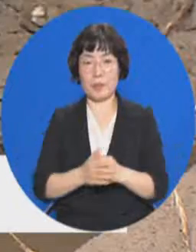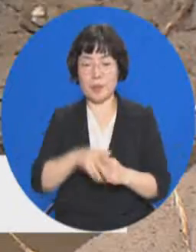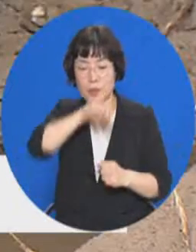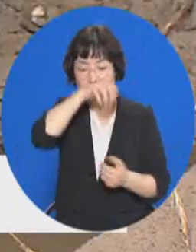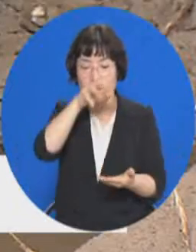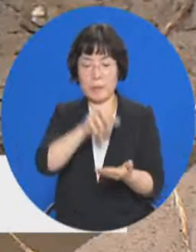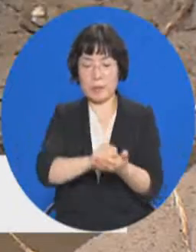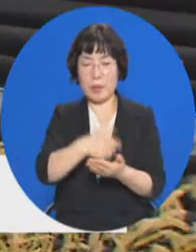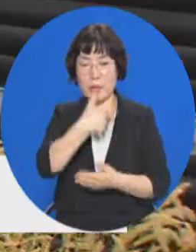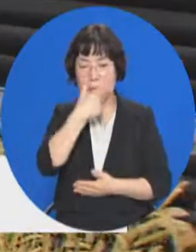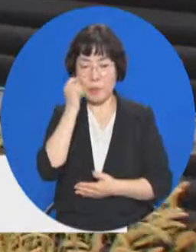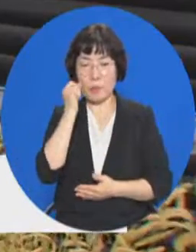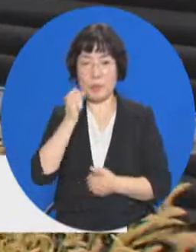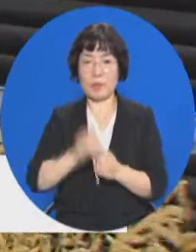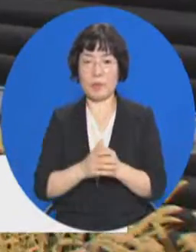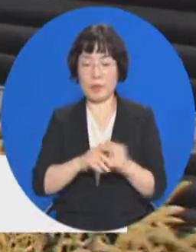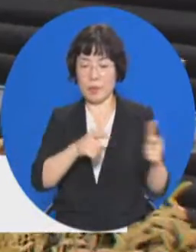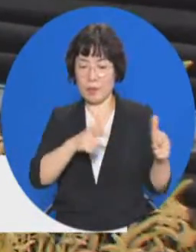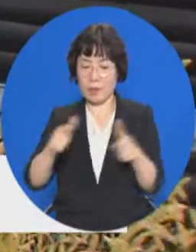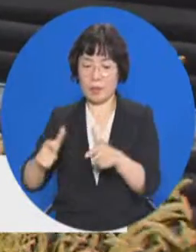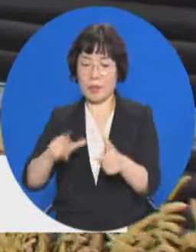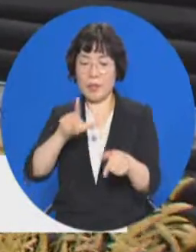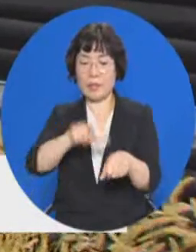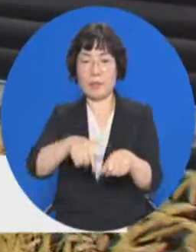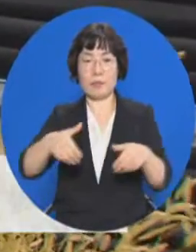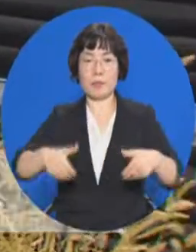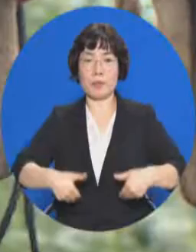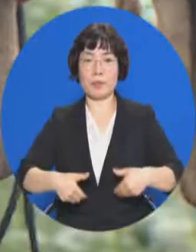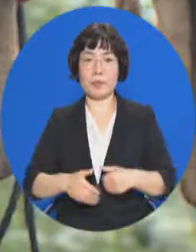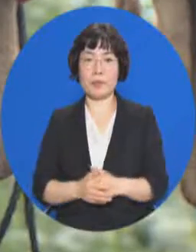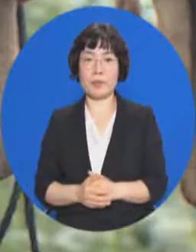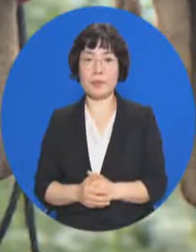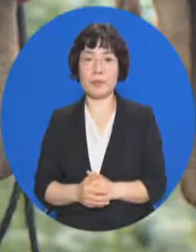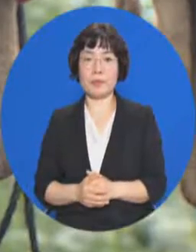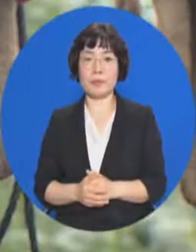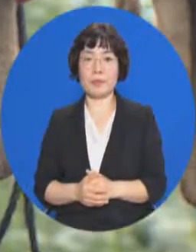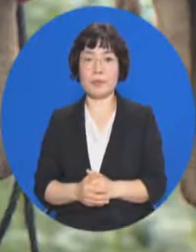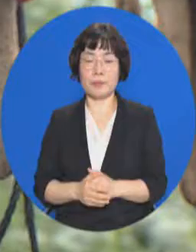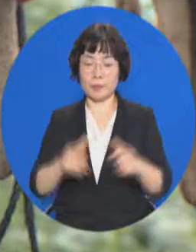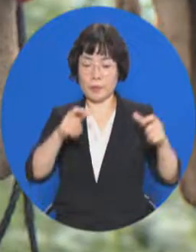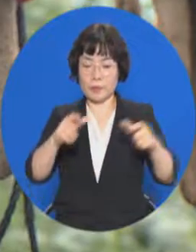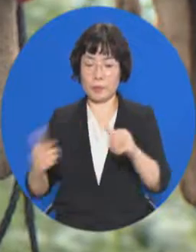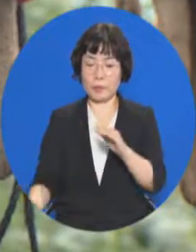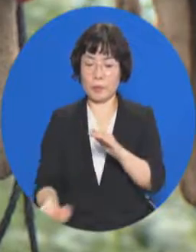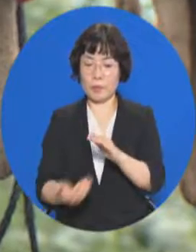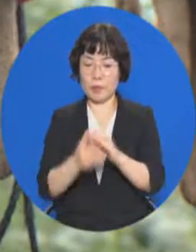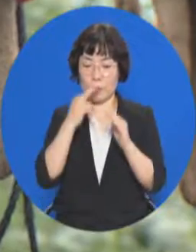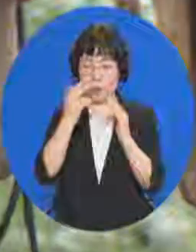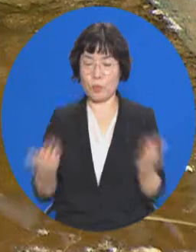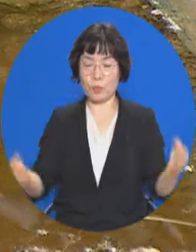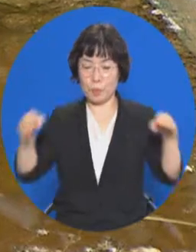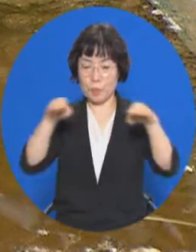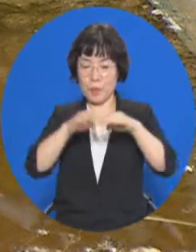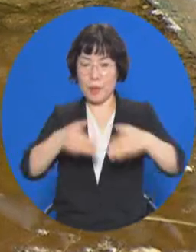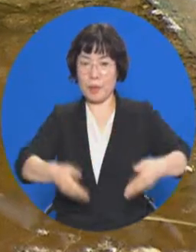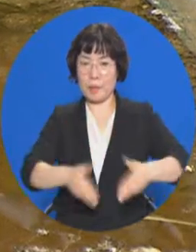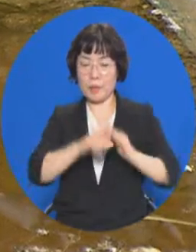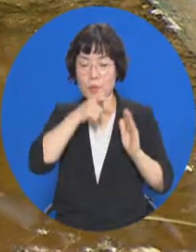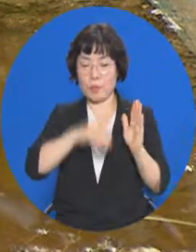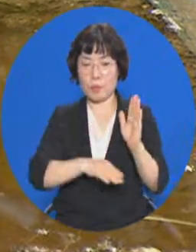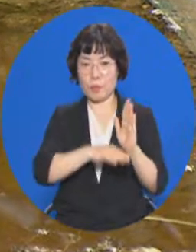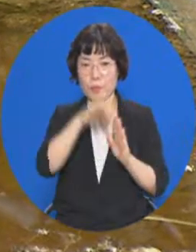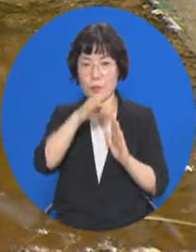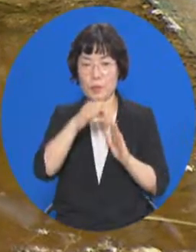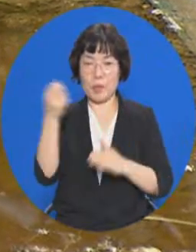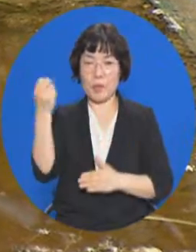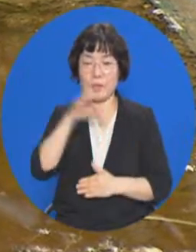예산 확보와 공사 착공까지 적지 않은 시간이 필요한 상황. 관내 최대 시설하우스 단지에서 벌어진 물난리가 재현될